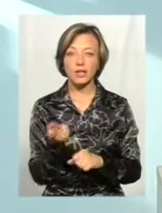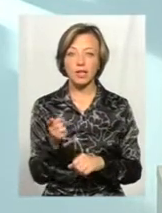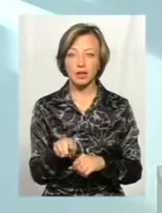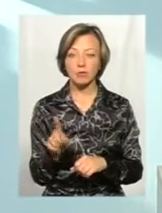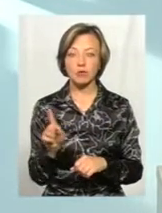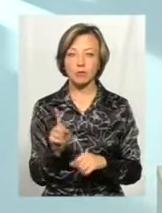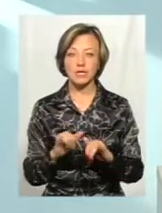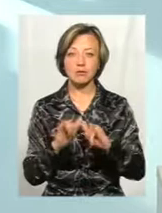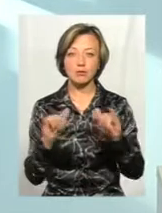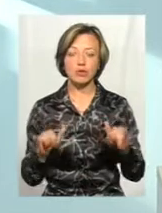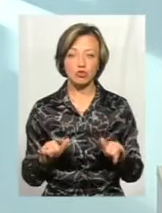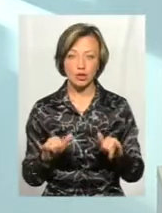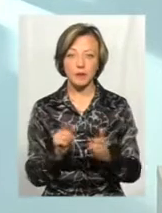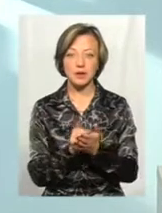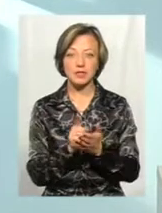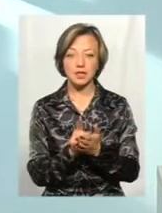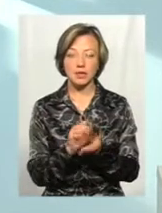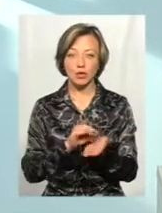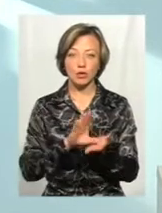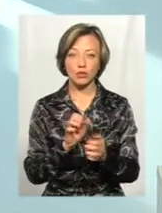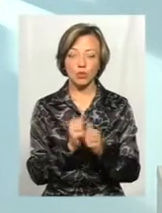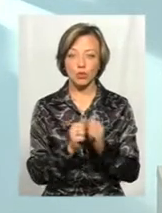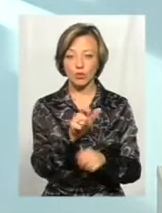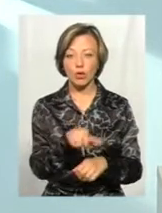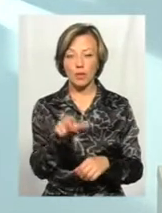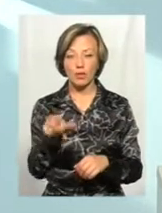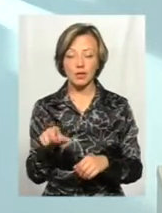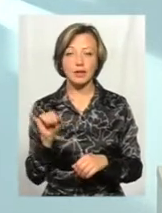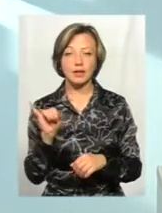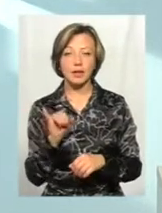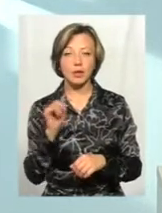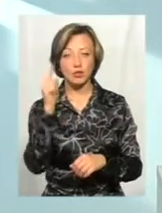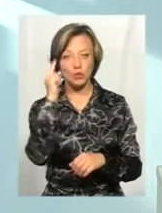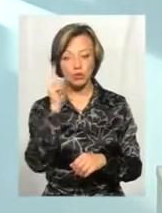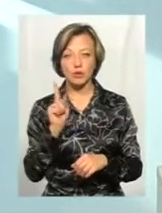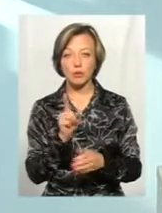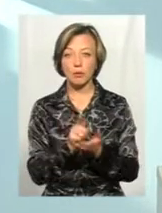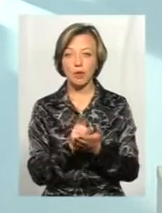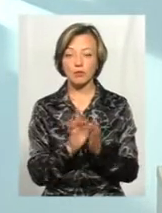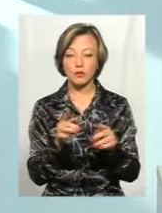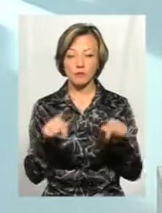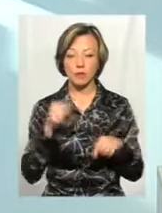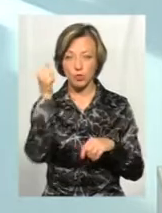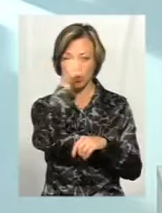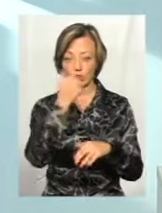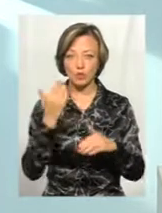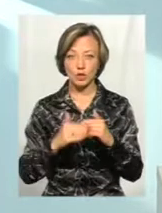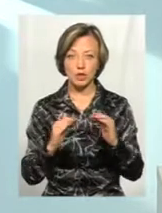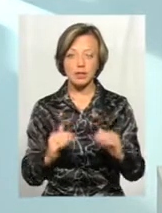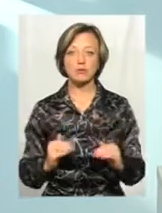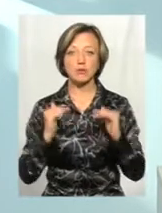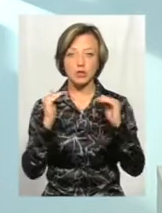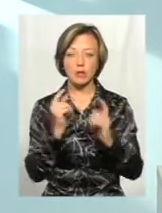щоб збільшити пенсійні надходження кожного громадянина. І думаю, що пенсія буде в цьому році вже вона буде